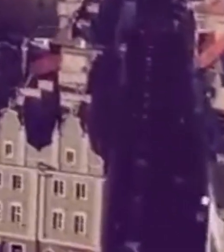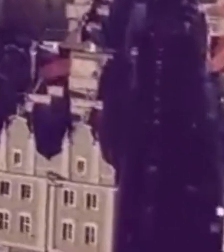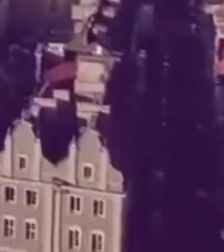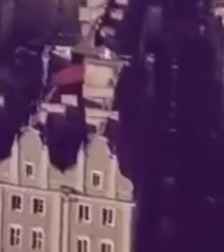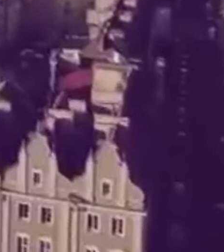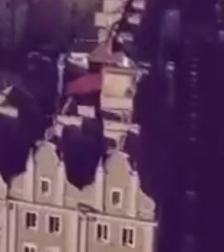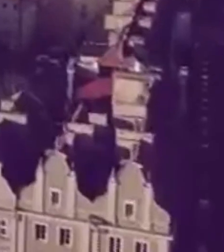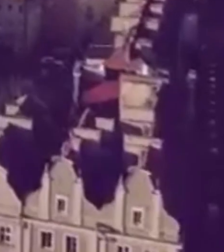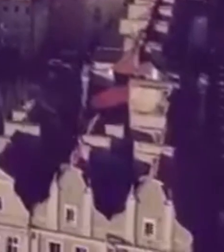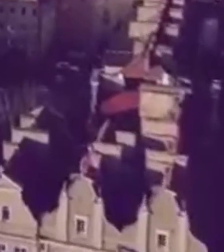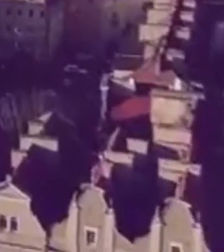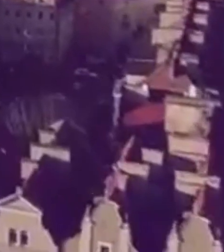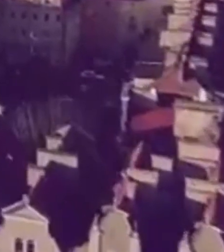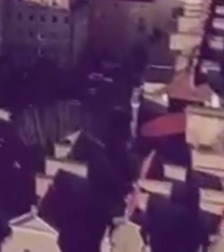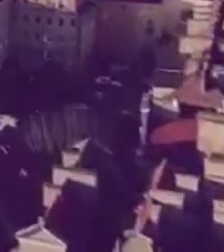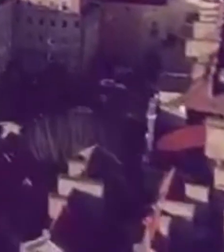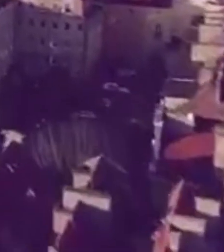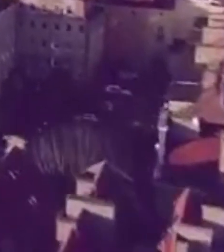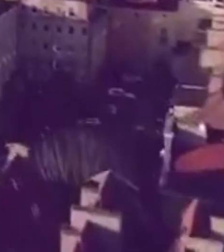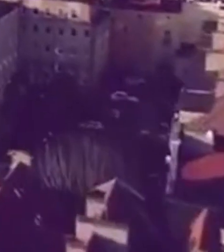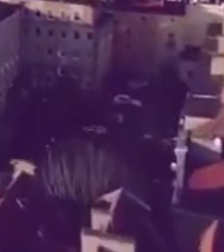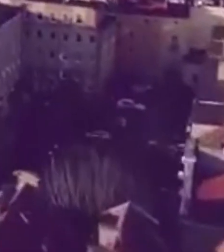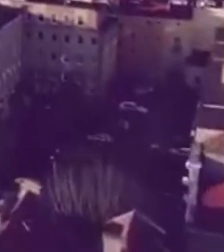subskrybuj łapka w górę